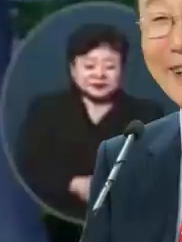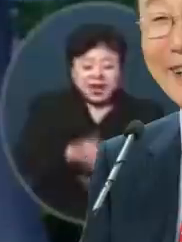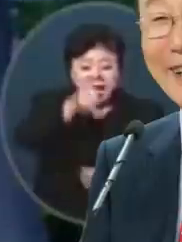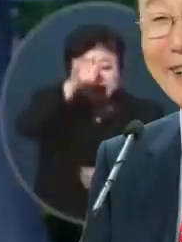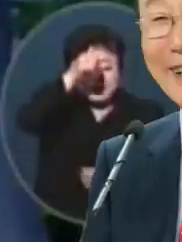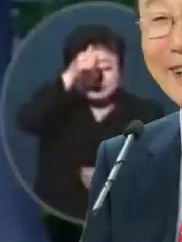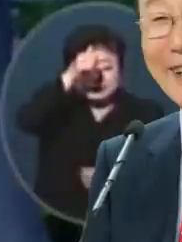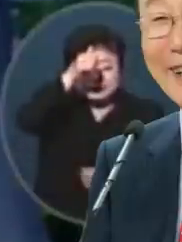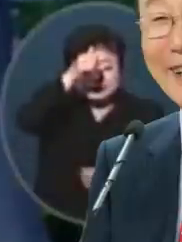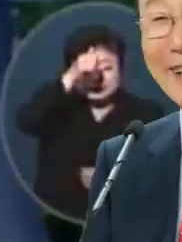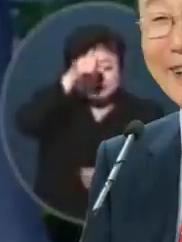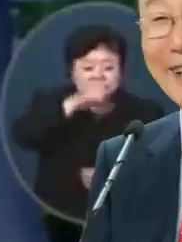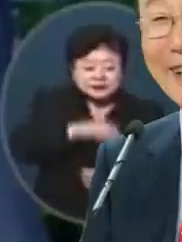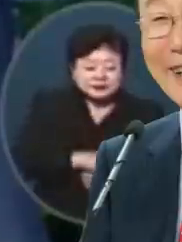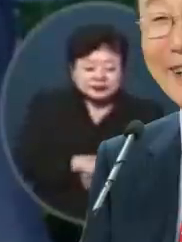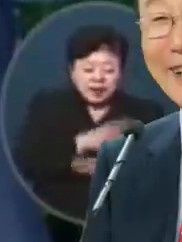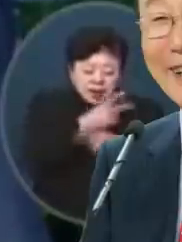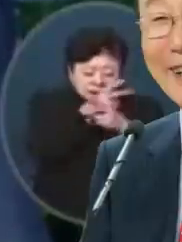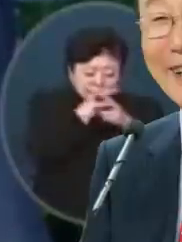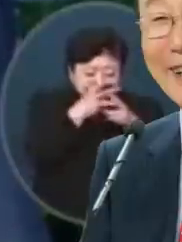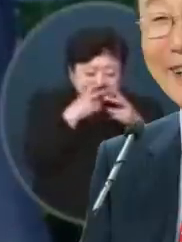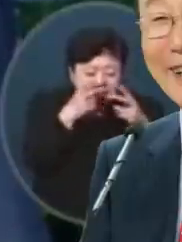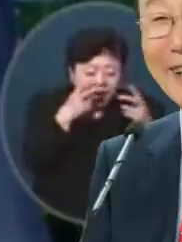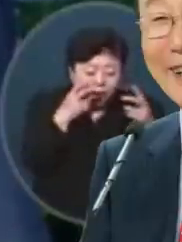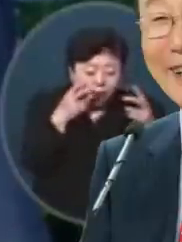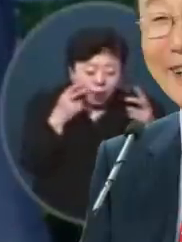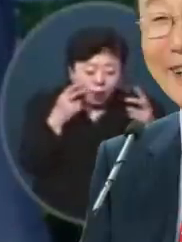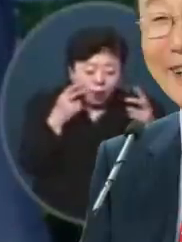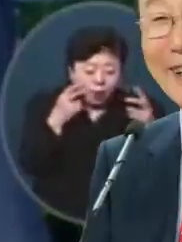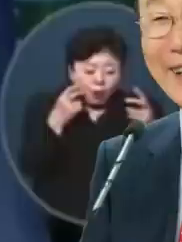아담을 잠자 놓고